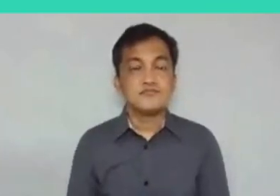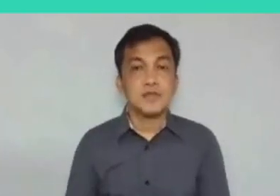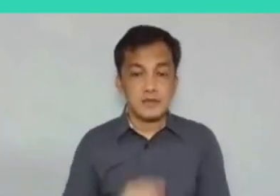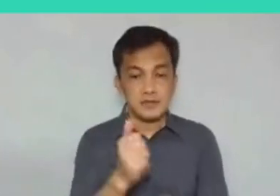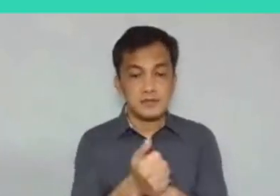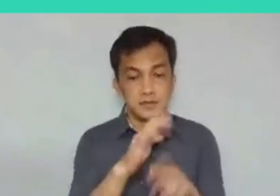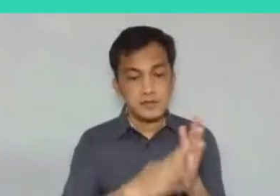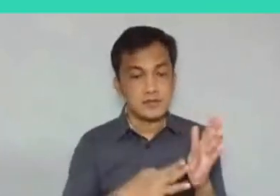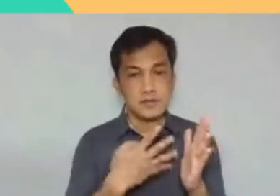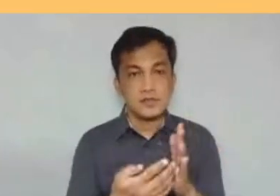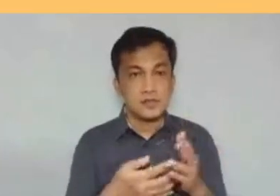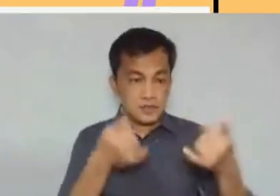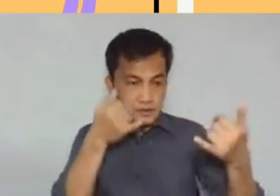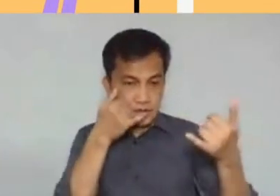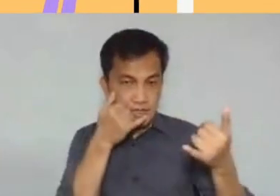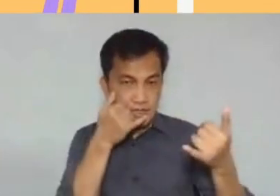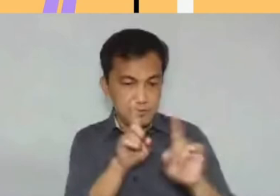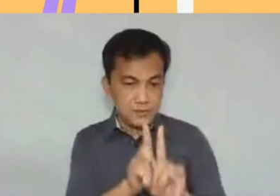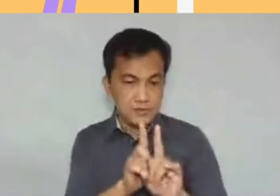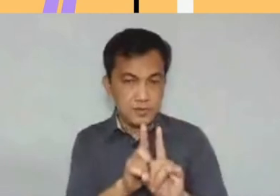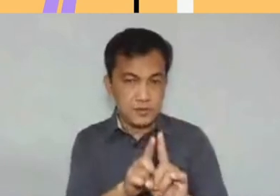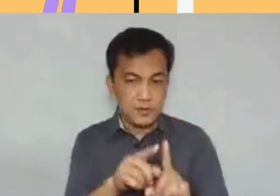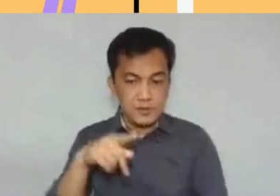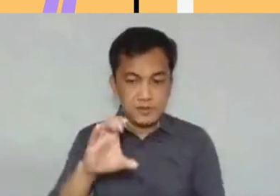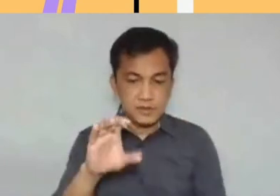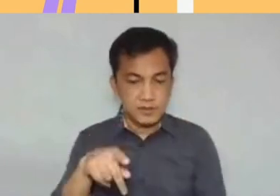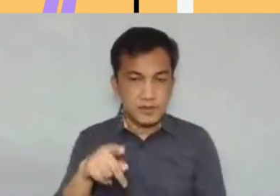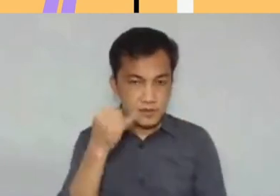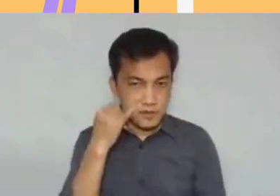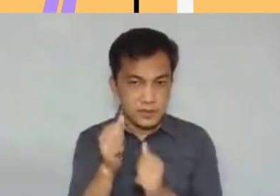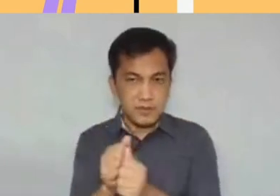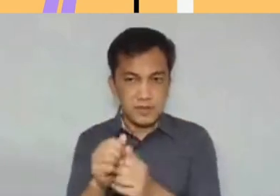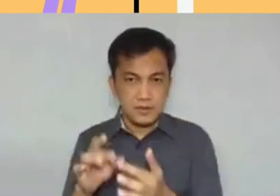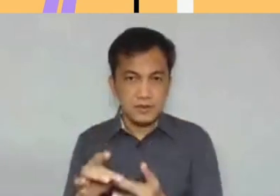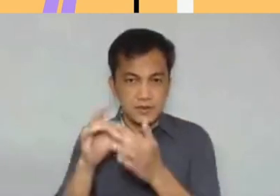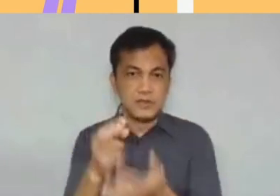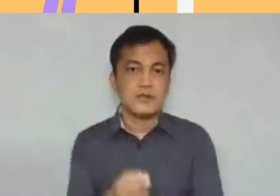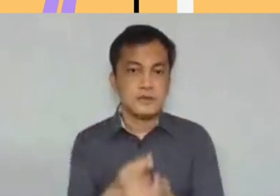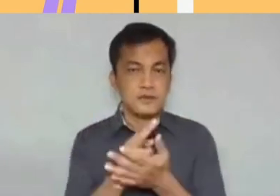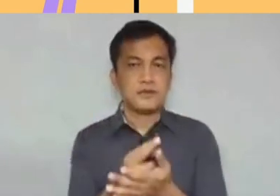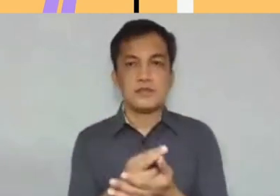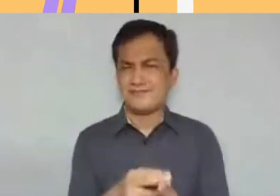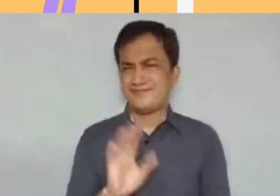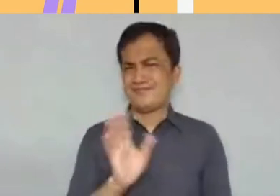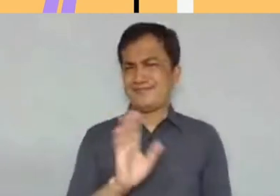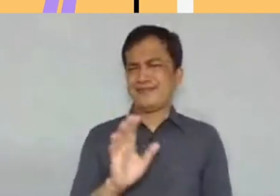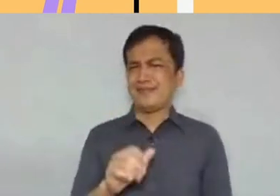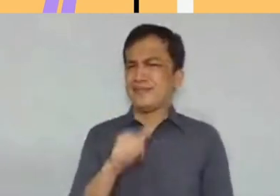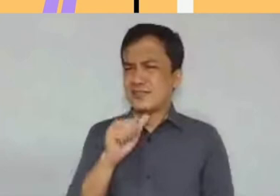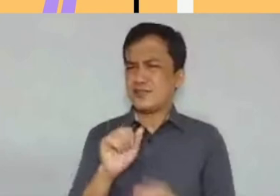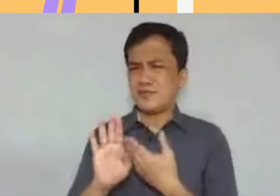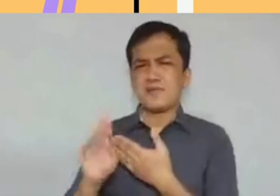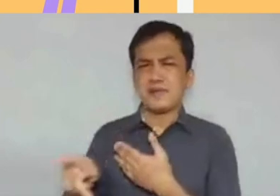na tele-mentoring ang PCP ni Juana kasama ang espesyalista sa rehabilitasyon. Hindi na kailangan bumalik ni Juana sa